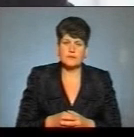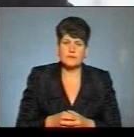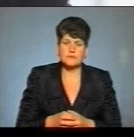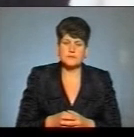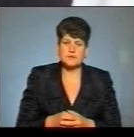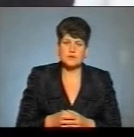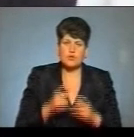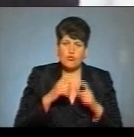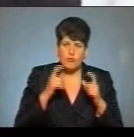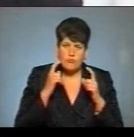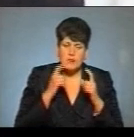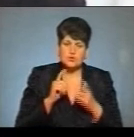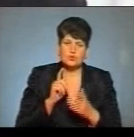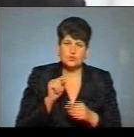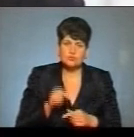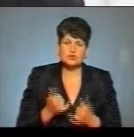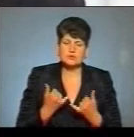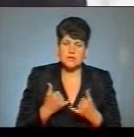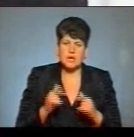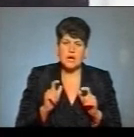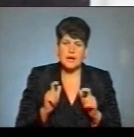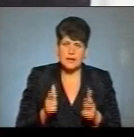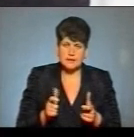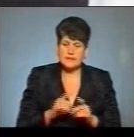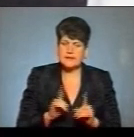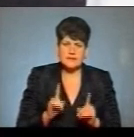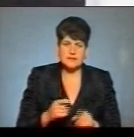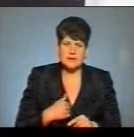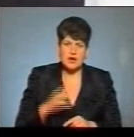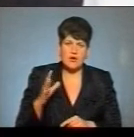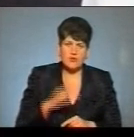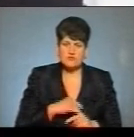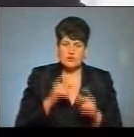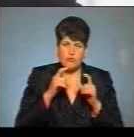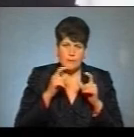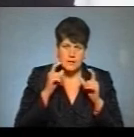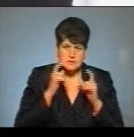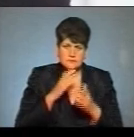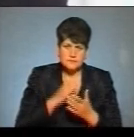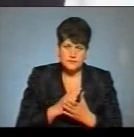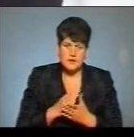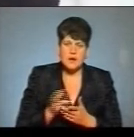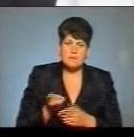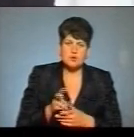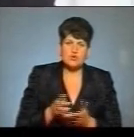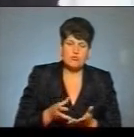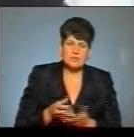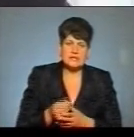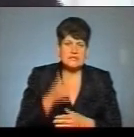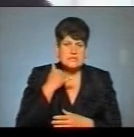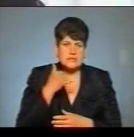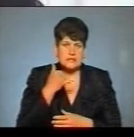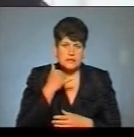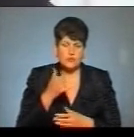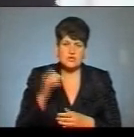Кого? В масці, тому що карантин зараз, і не тільки я, а всі в масках ходять. А прийшов платити за телефон,